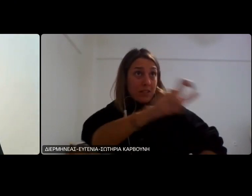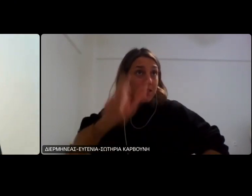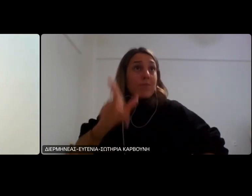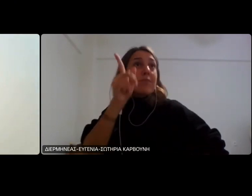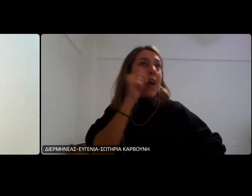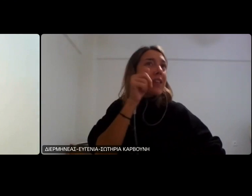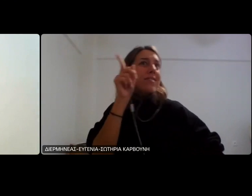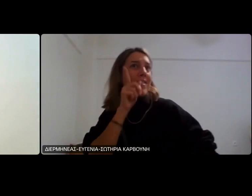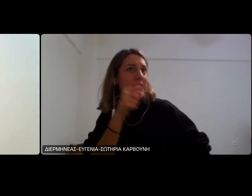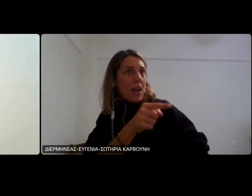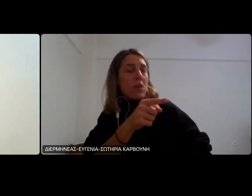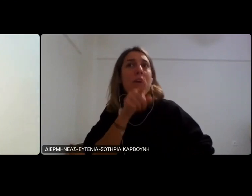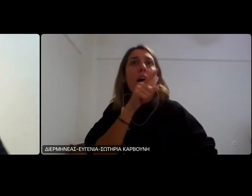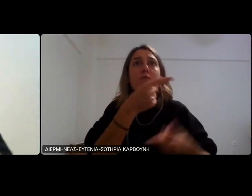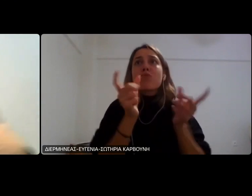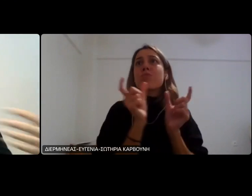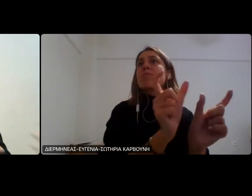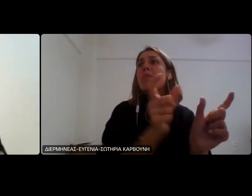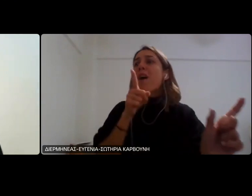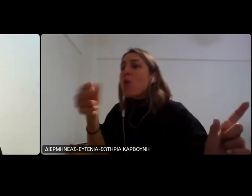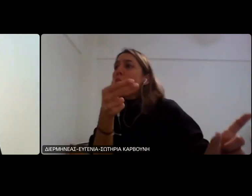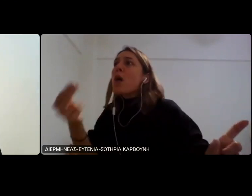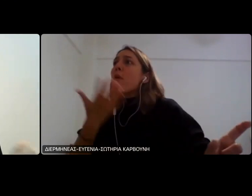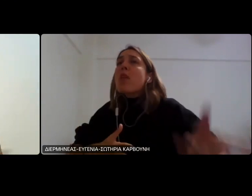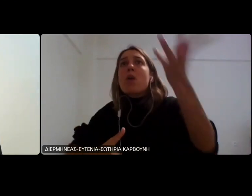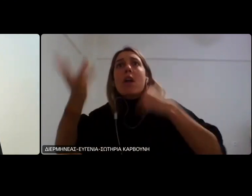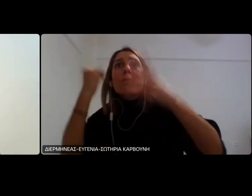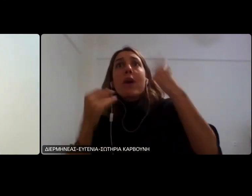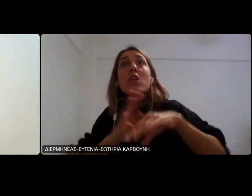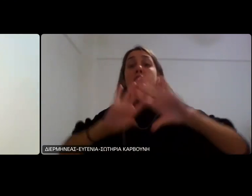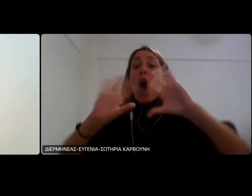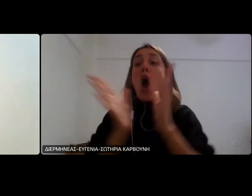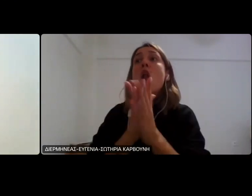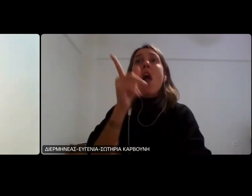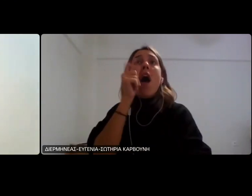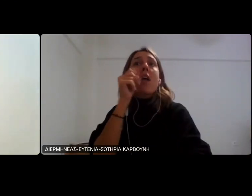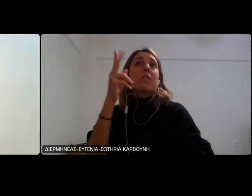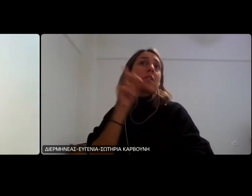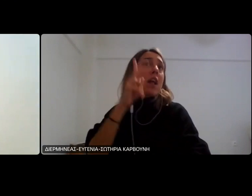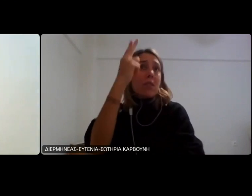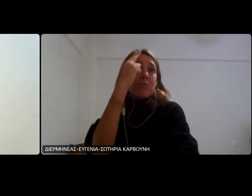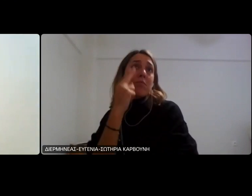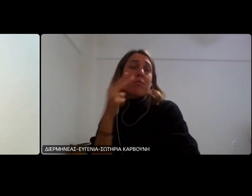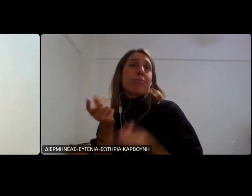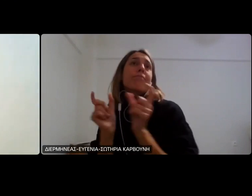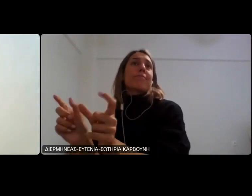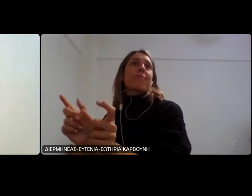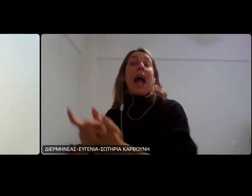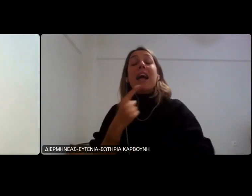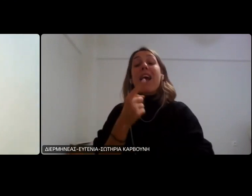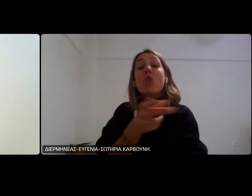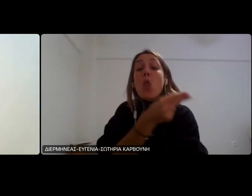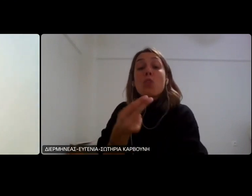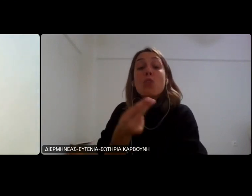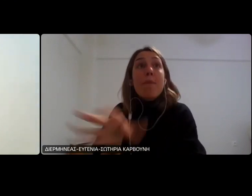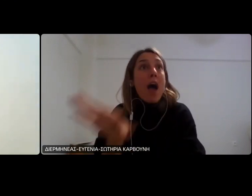που θέλουν να ενημερώνονται πάνω σε αυτό το θέμα και όλα τα τυφλά άτομα. Συγγνώμη, αλλά δεν είναι ζήτημα επιλογής εδώ αυτό.